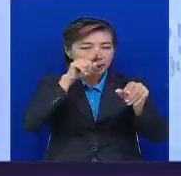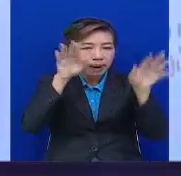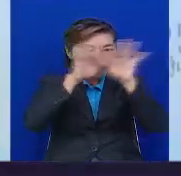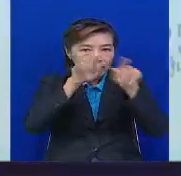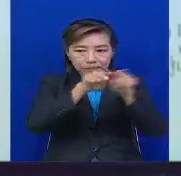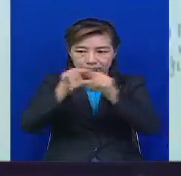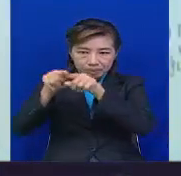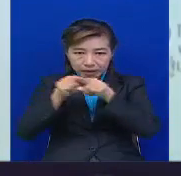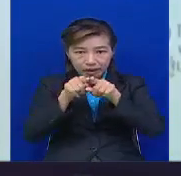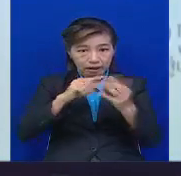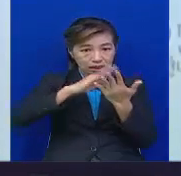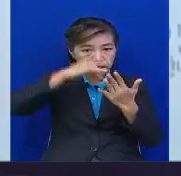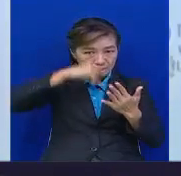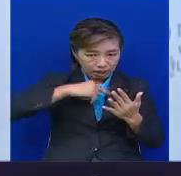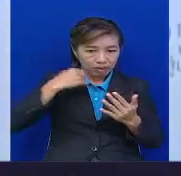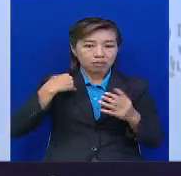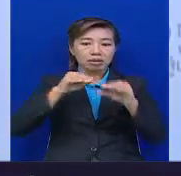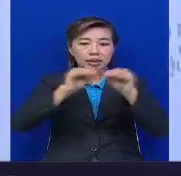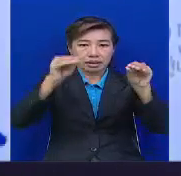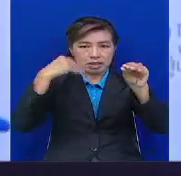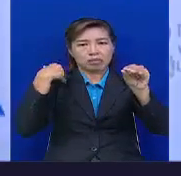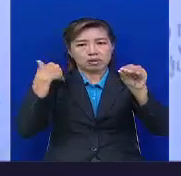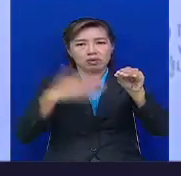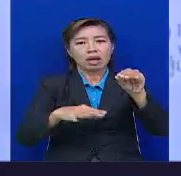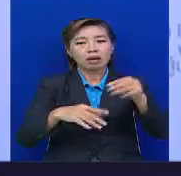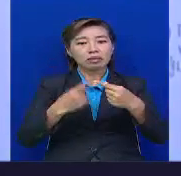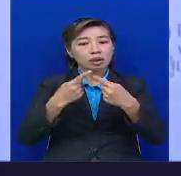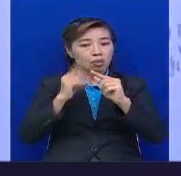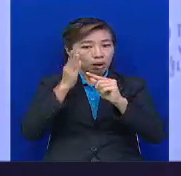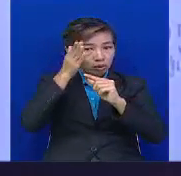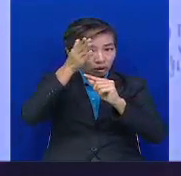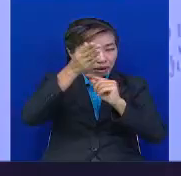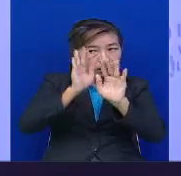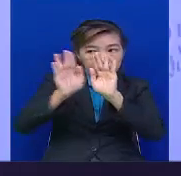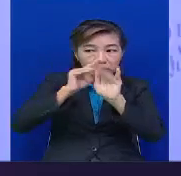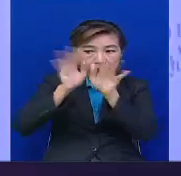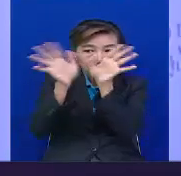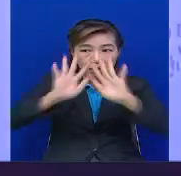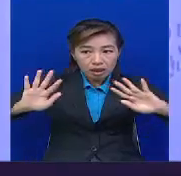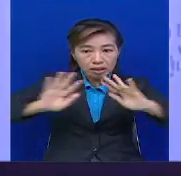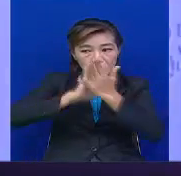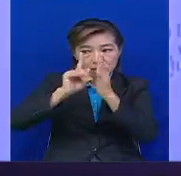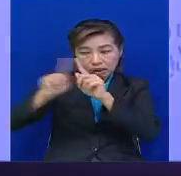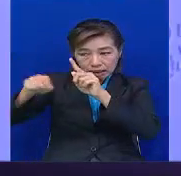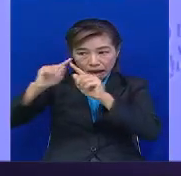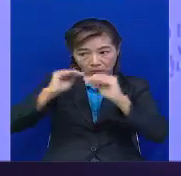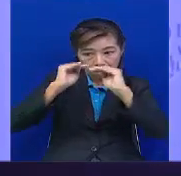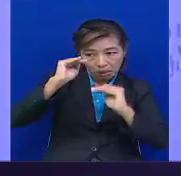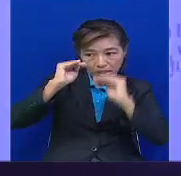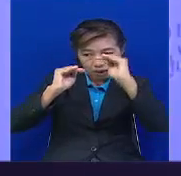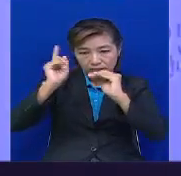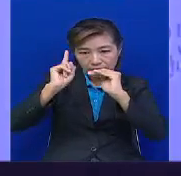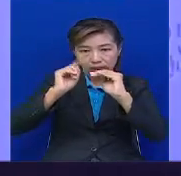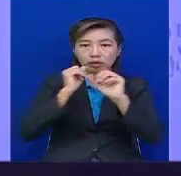ของไทยเราก็มีระดับของเราที่เคยทำมาเป็นมาตรฐานนะคะแต่ต่อไปเราจะต้องเอาไปเทียบเคียงกับอาเซียนให้อยู่ในระดับเดียวกันแล้วก็พั